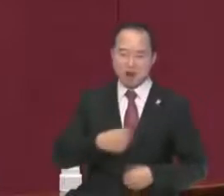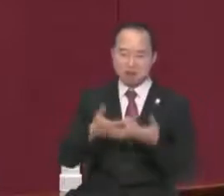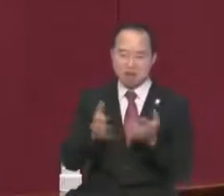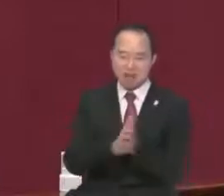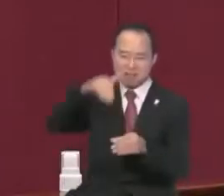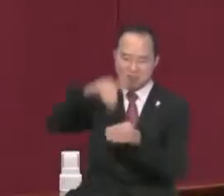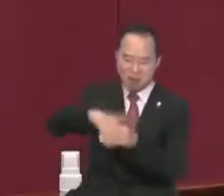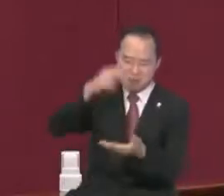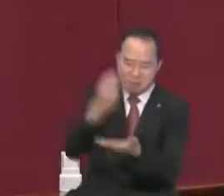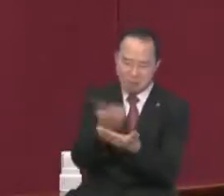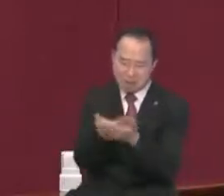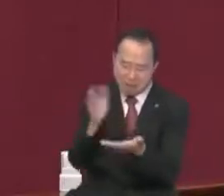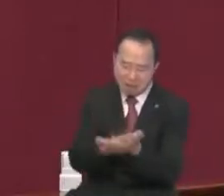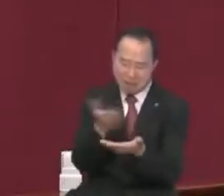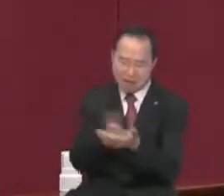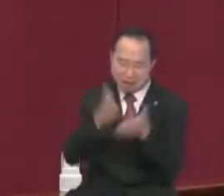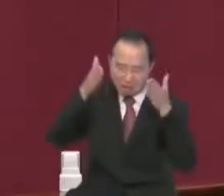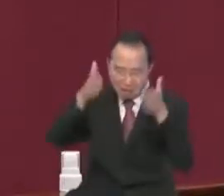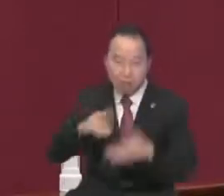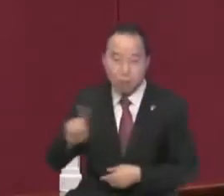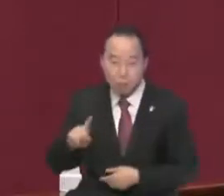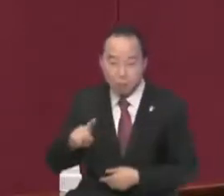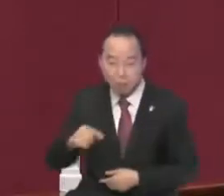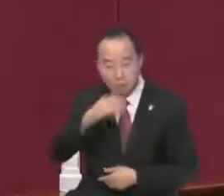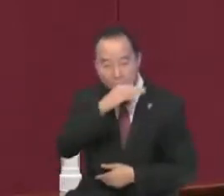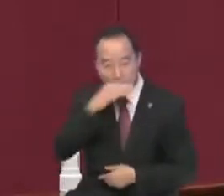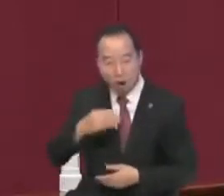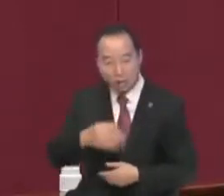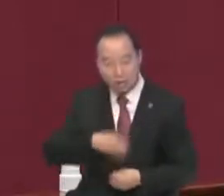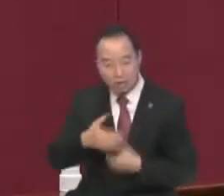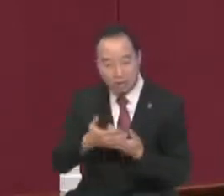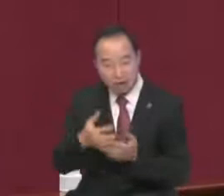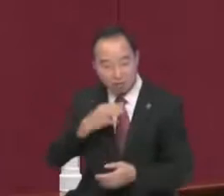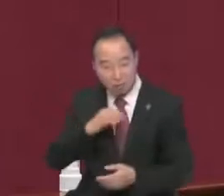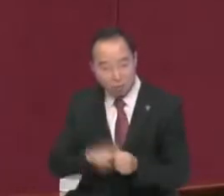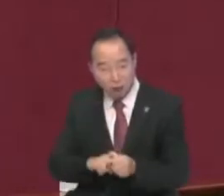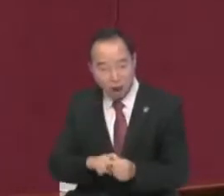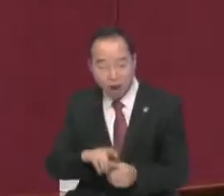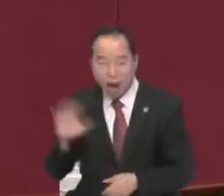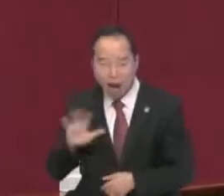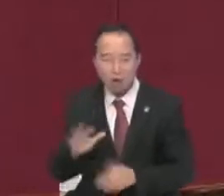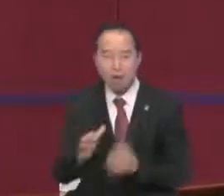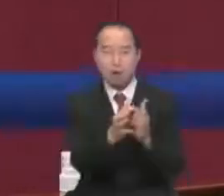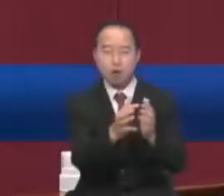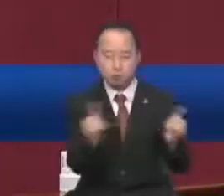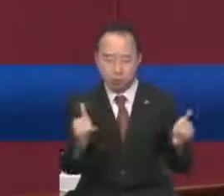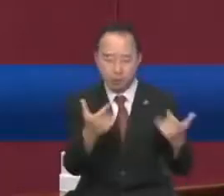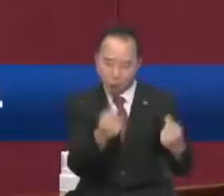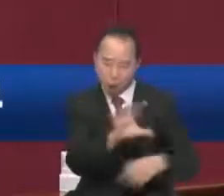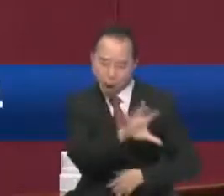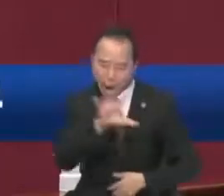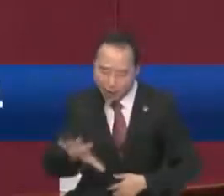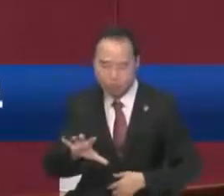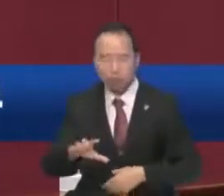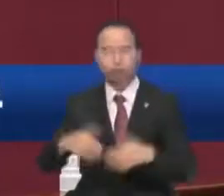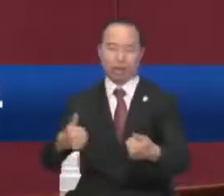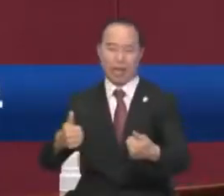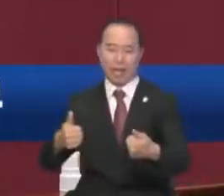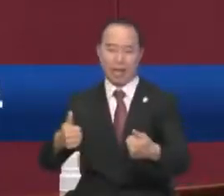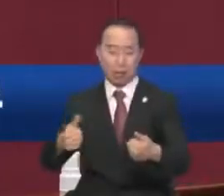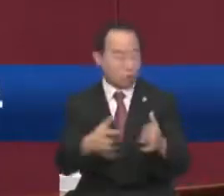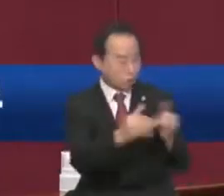이유는 정의당의 절박성 때문만은 아니었습니다. 국민을 닮은 국회, 다양성의 정치는 더 이상 미룰